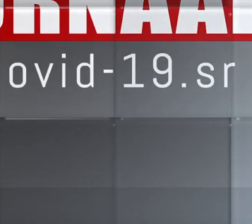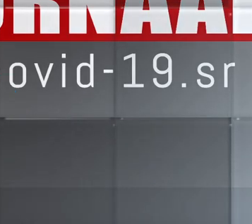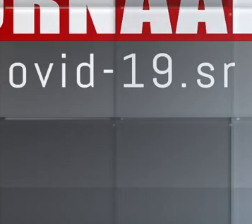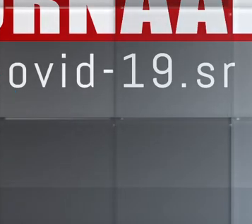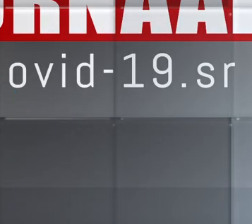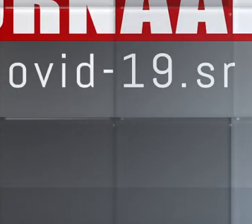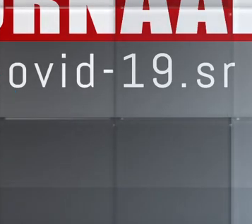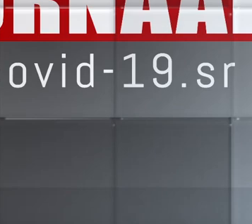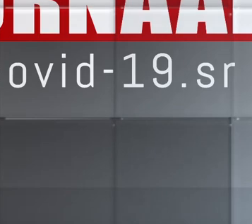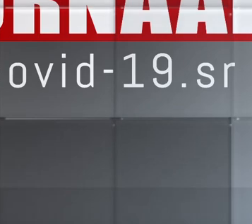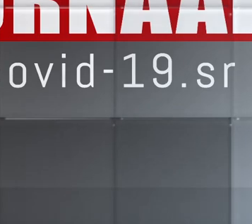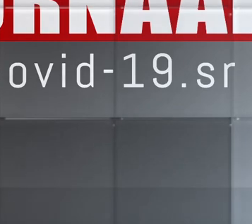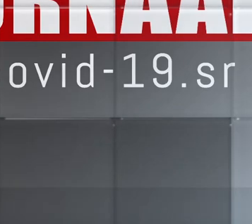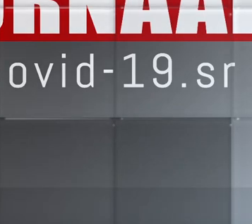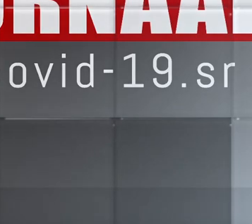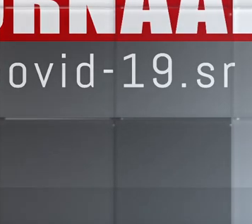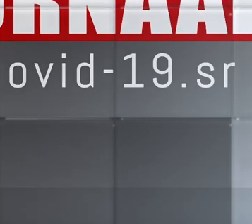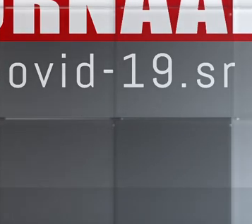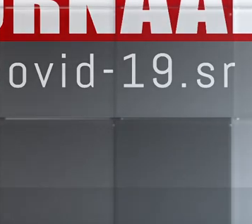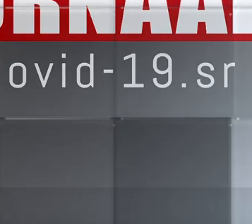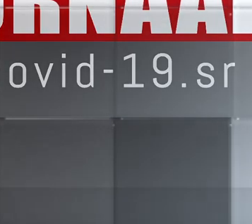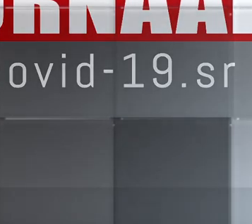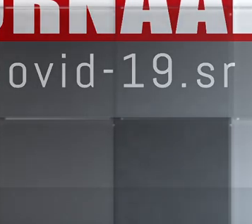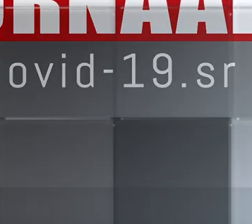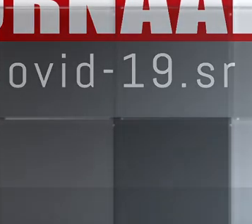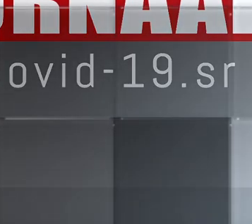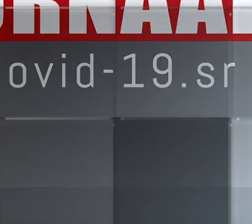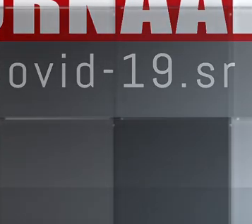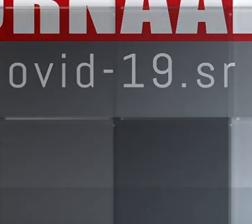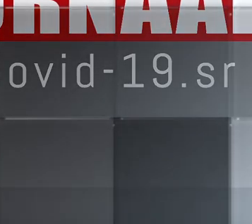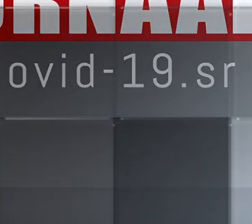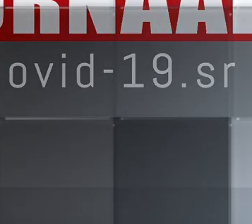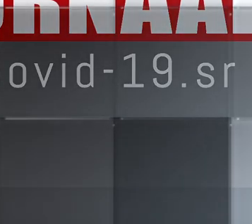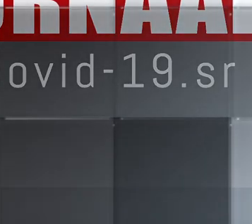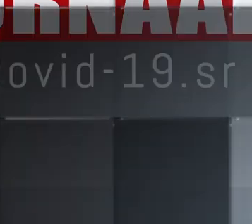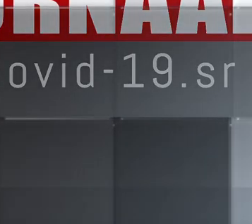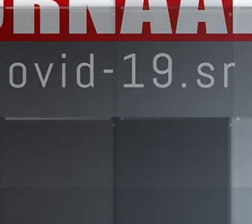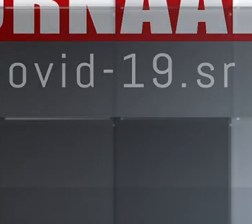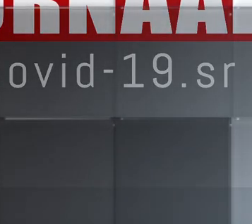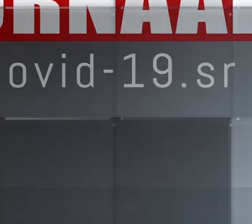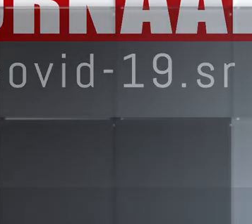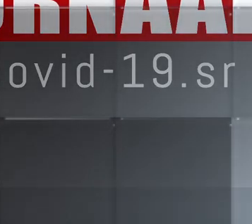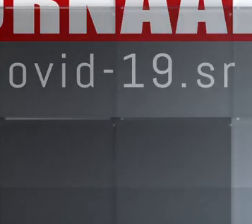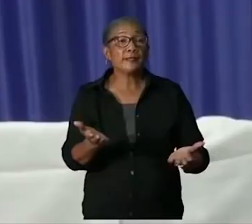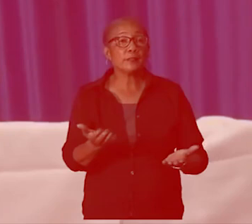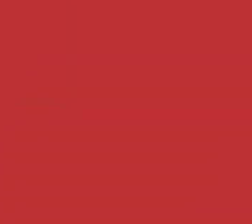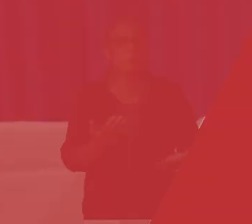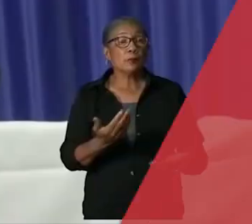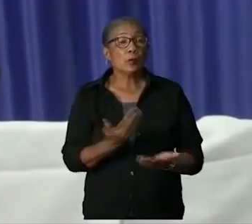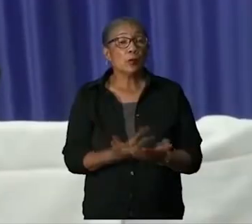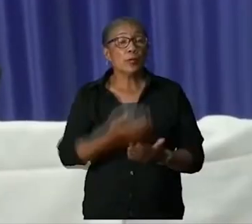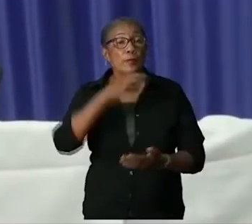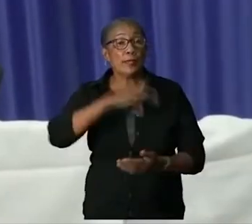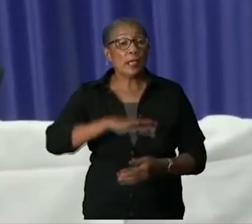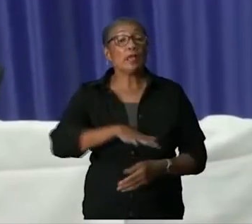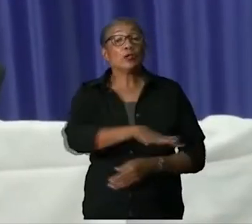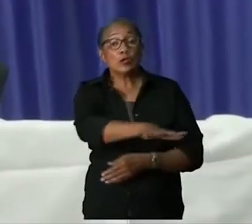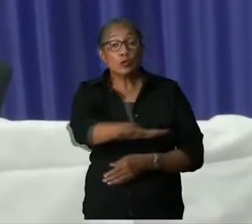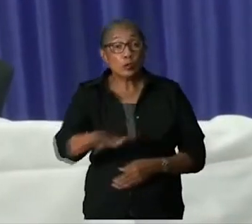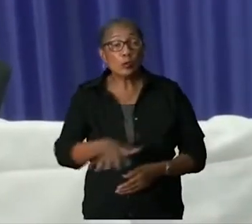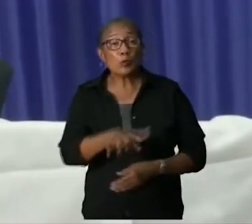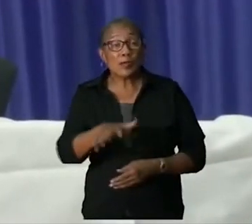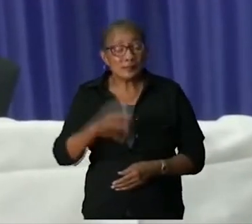direct aan te pakken. De noodzaak is volgens defensieminister Krishna Mathura meer dan duidelijk. De situatie is